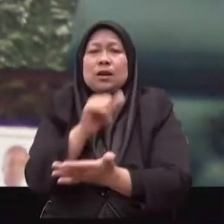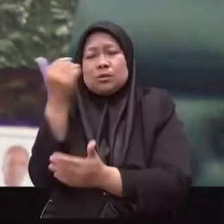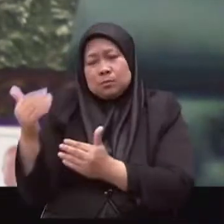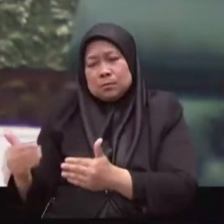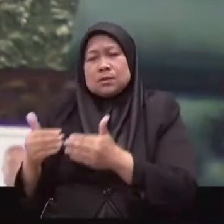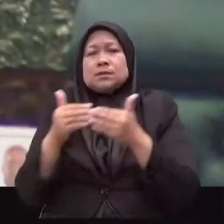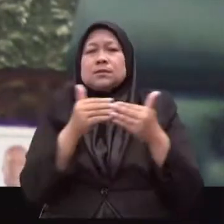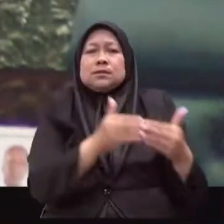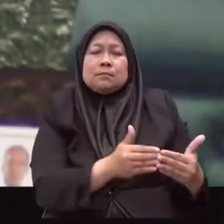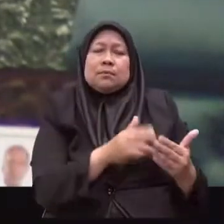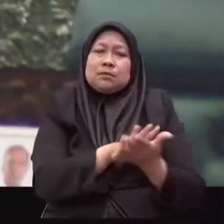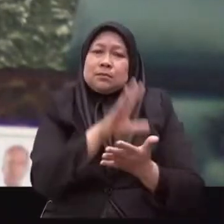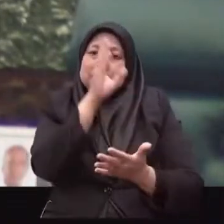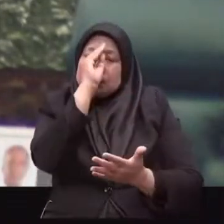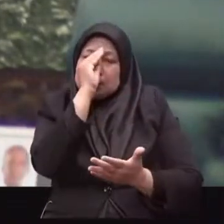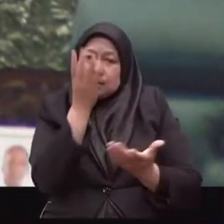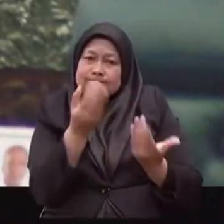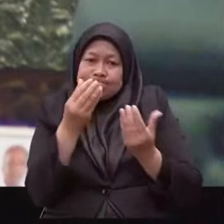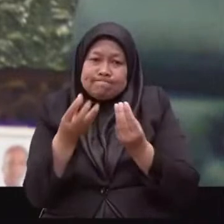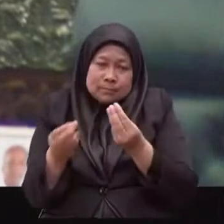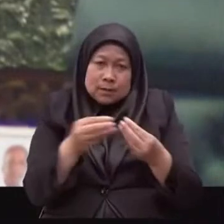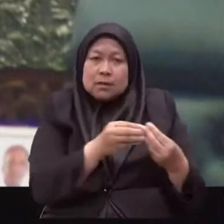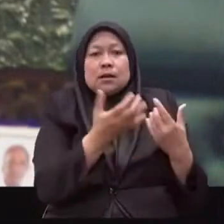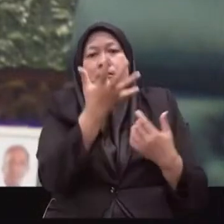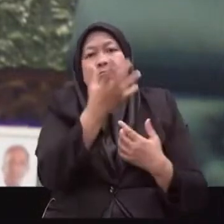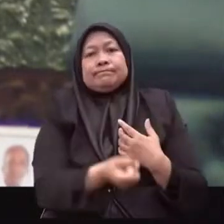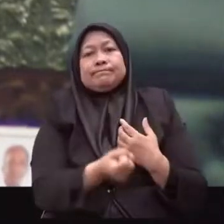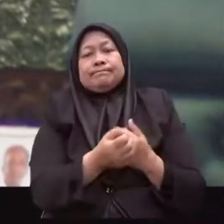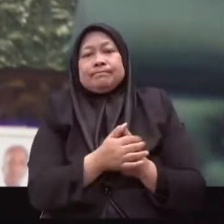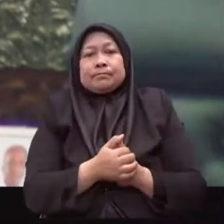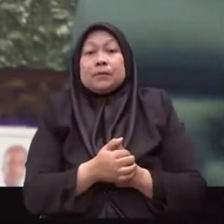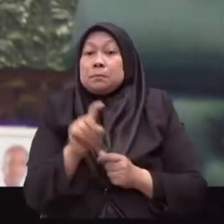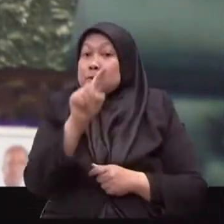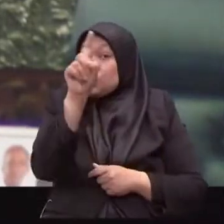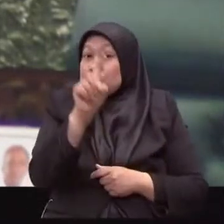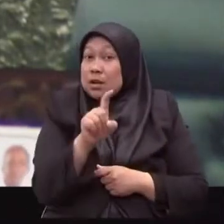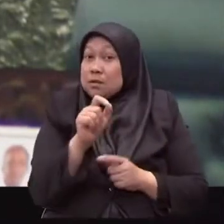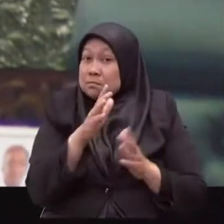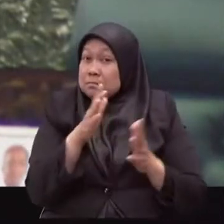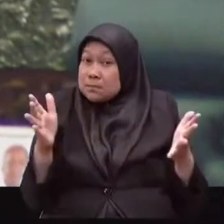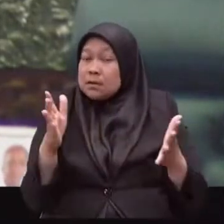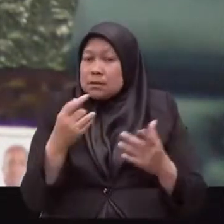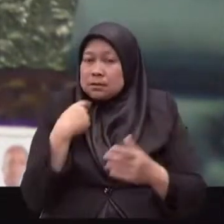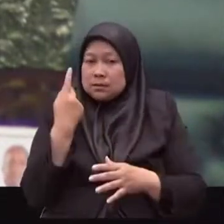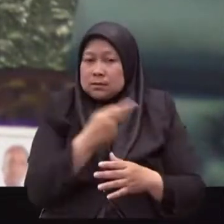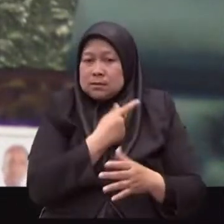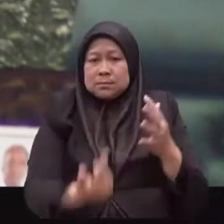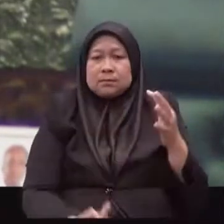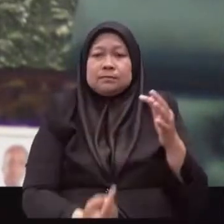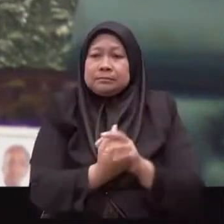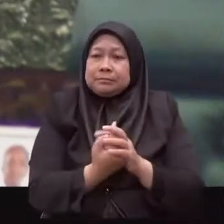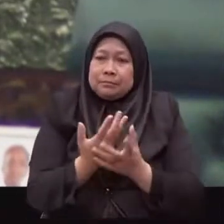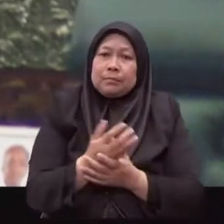menandakan komunikasi yang positif dan juga kolaborasi yang sinegatif